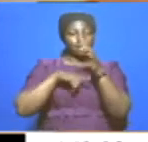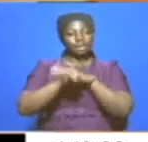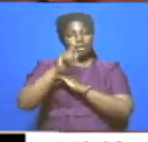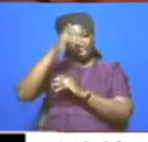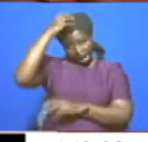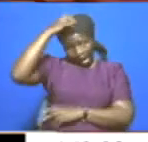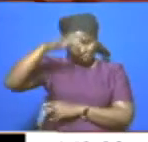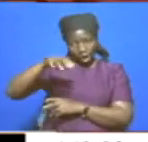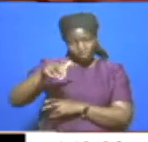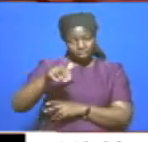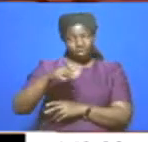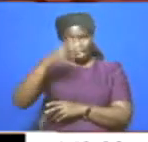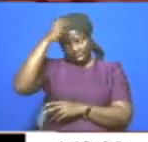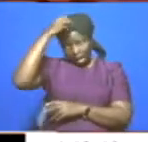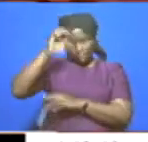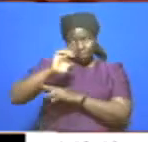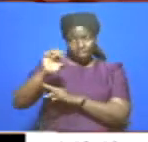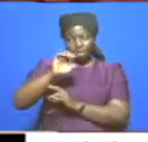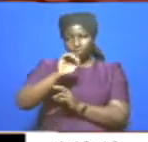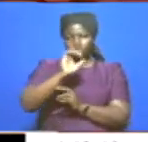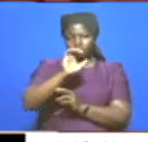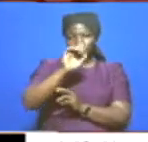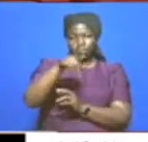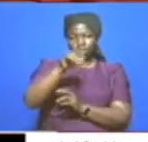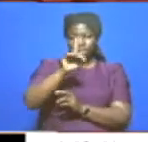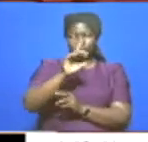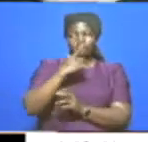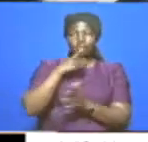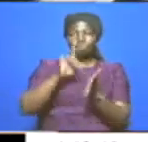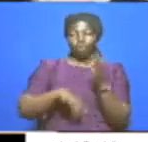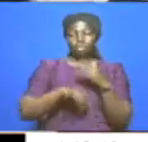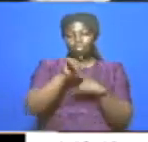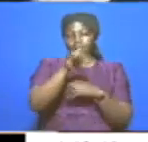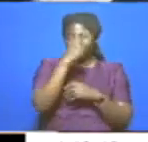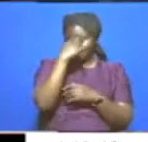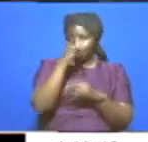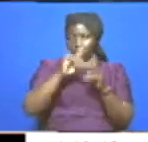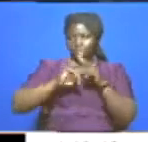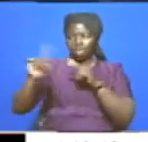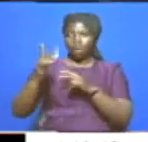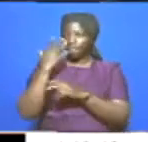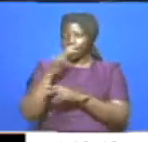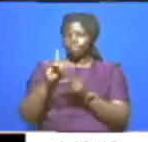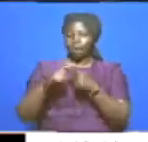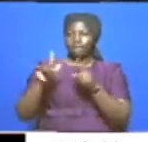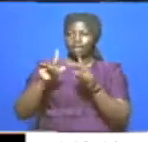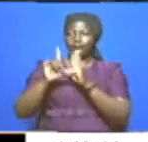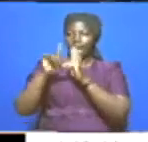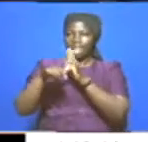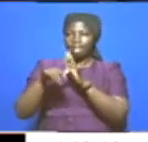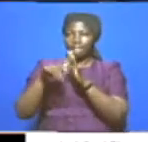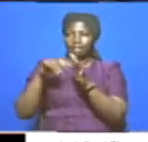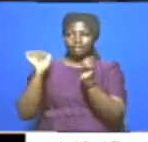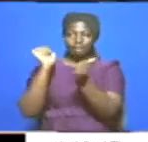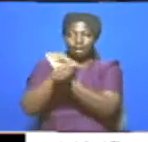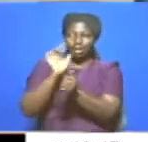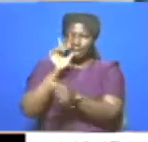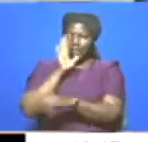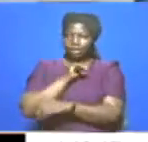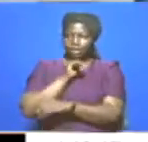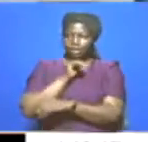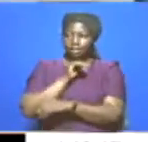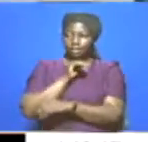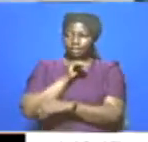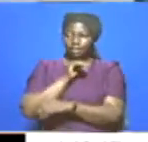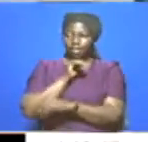OCPD Geoffrey Osanan, the suspect fled the scene, but they were able to arrest him with the help of the locals. The family of the